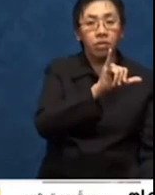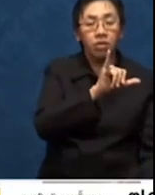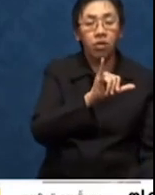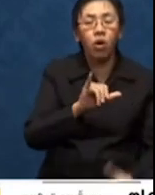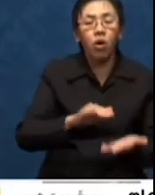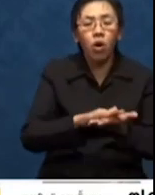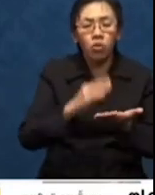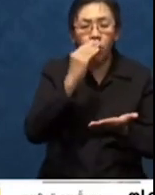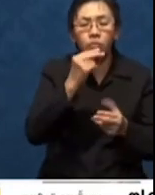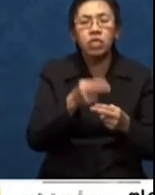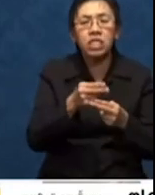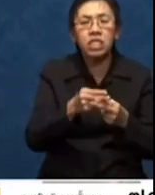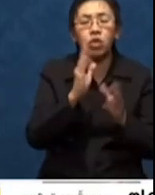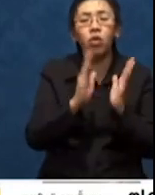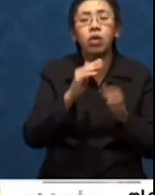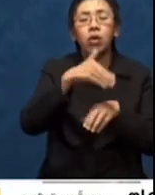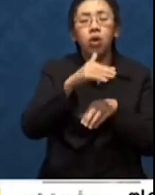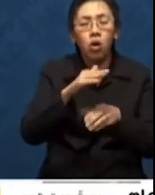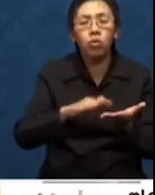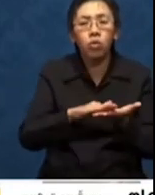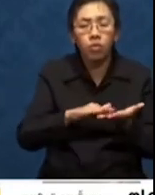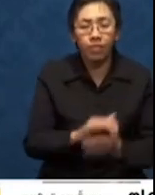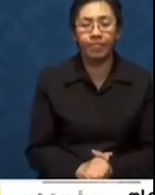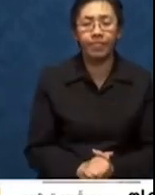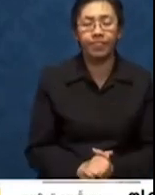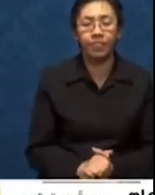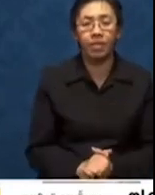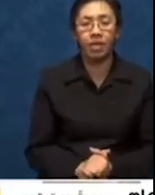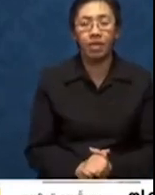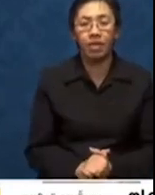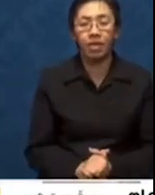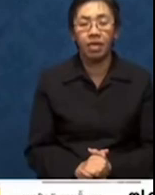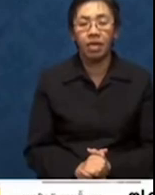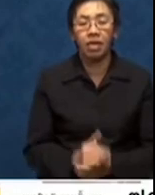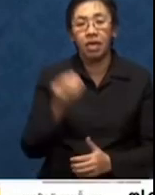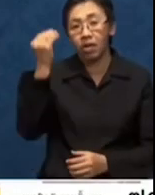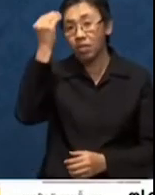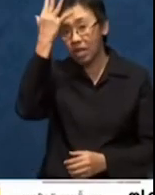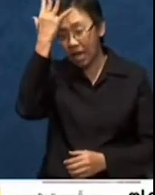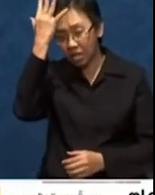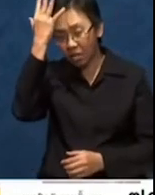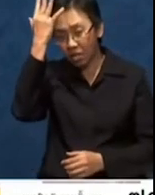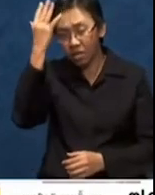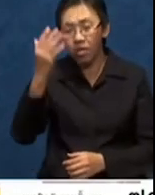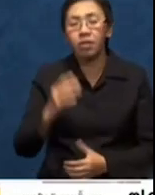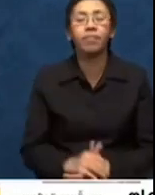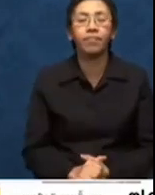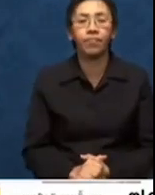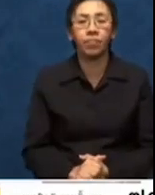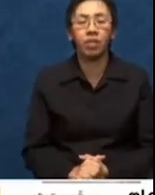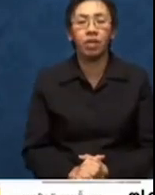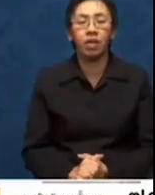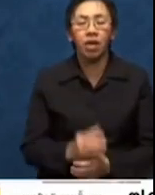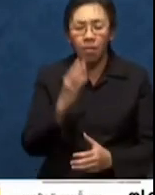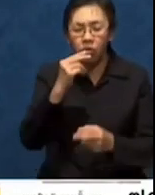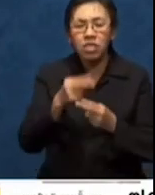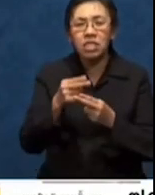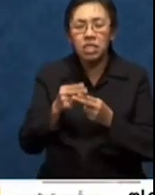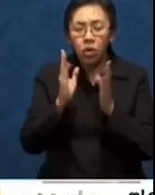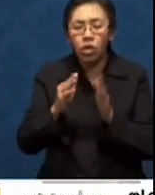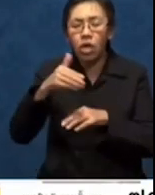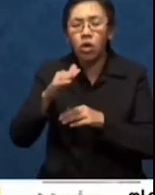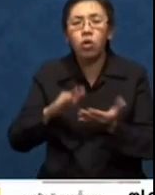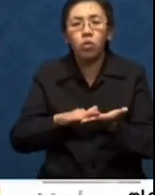ออภัยที่เอ่ยนามบุคคลภายนอกกับคุณธนาธรจึงรุ่งเรืองกิจต้องขออภัยที่เอ่ยนามบุคคลภายน